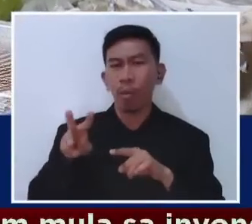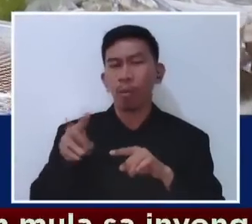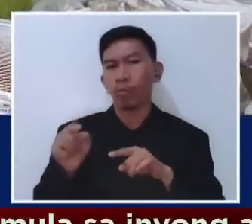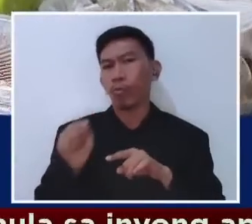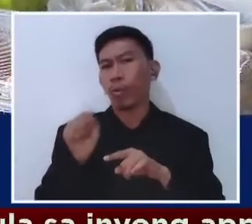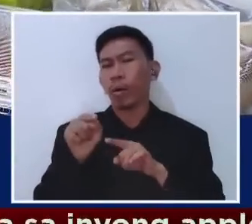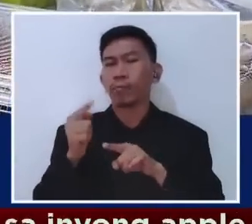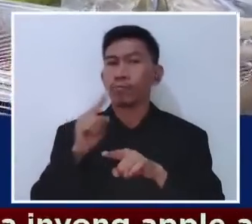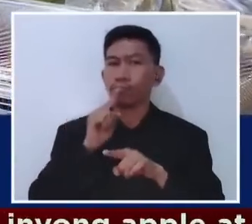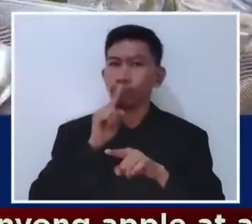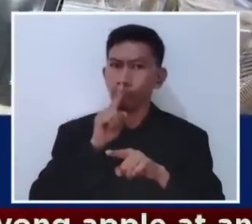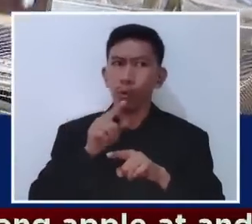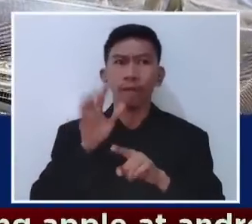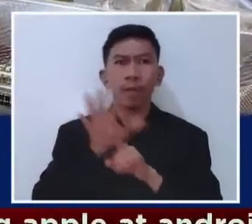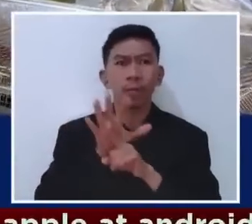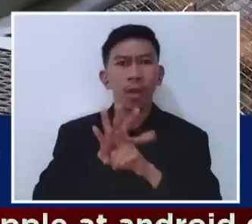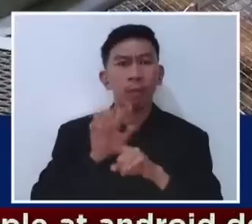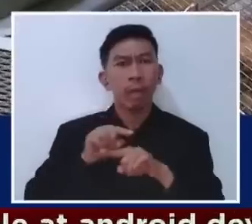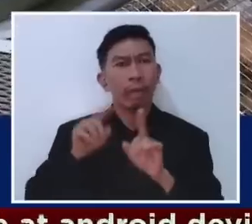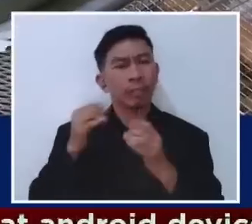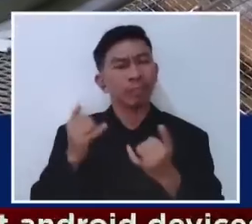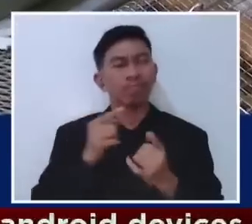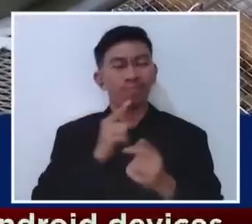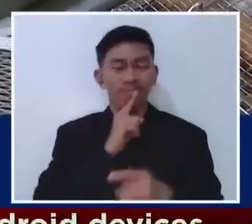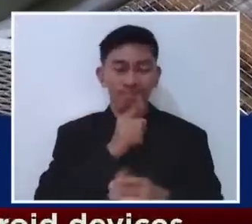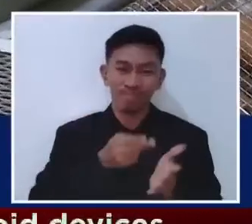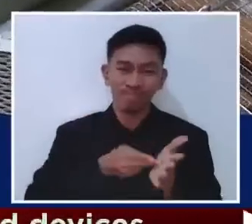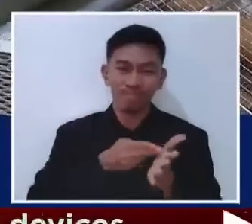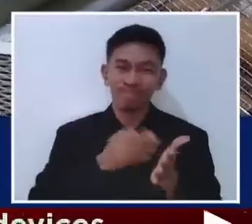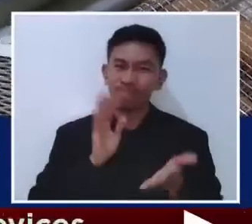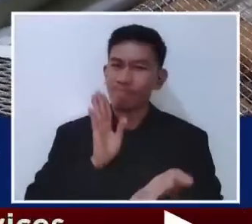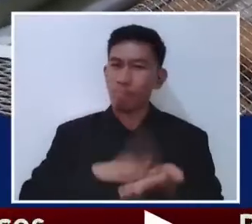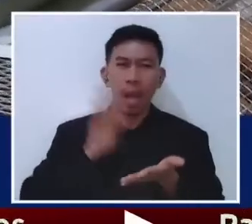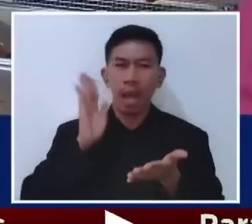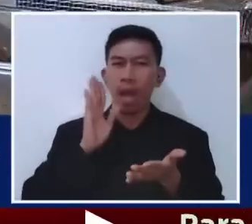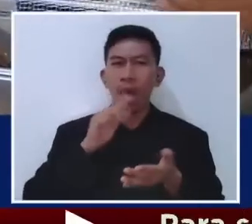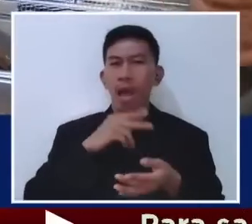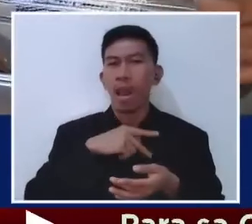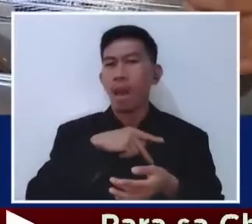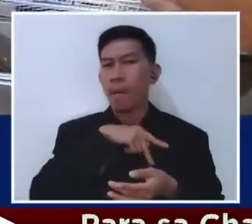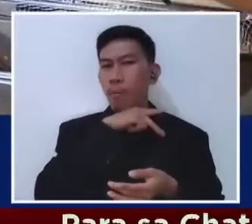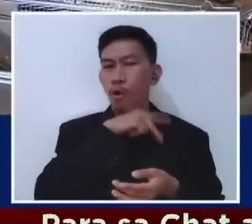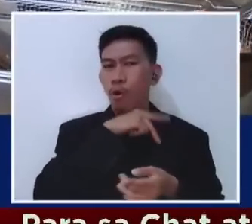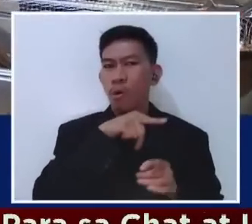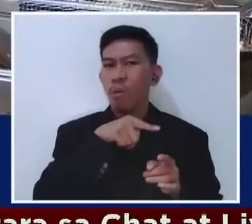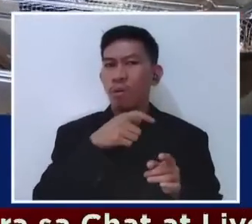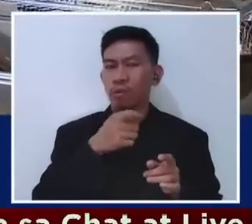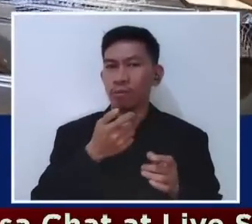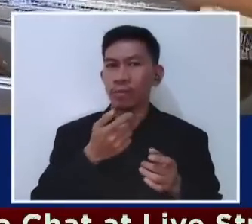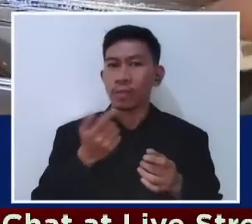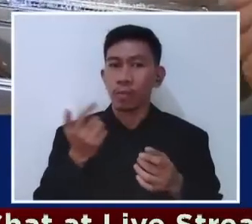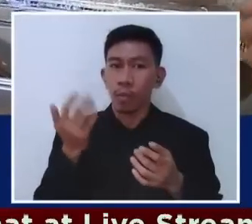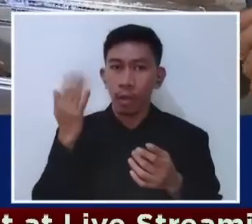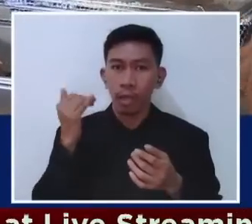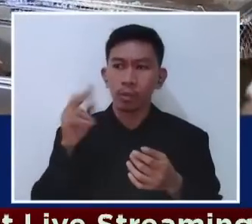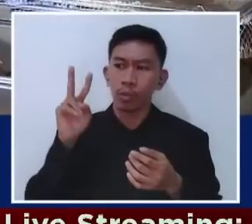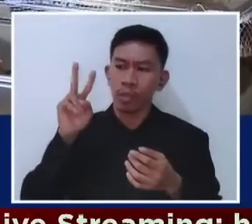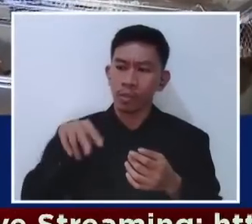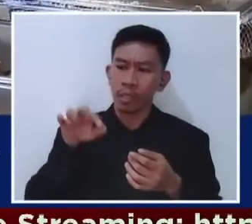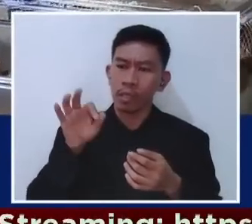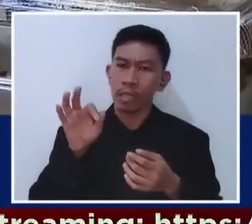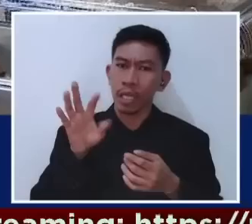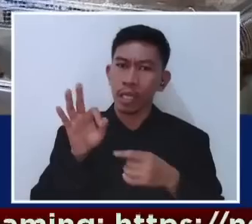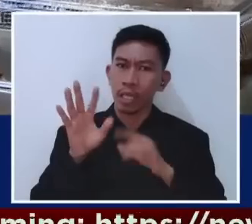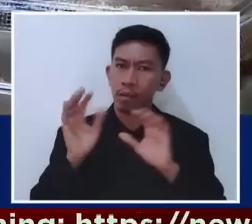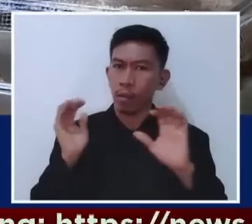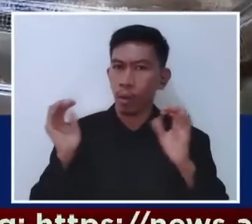na talaga siya sa presyo ng baboy. Magmula kasi ng magnegosyo siya noong 2019, malaki na talaga